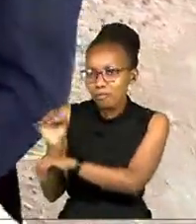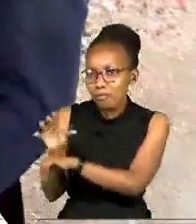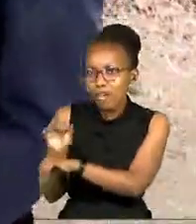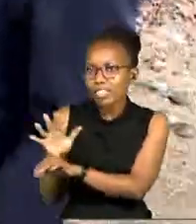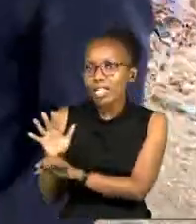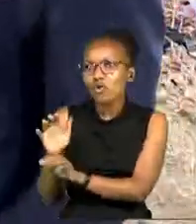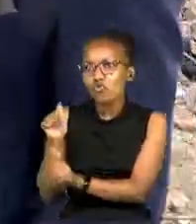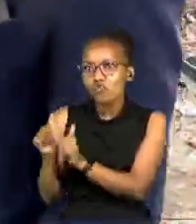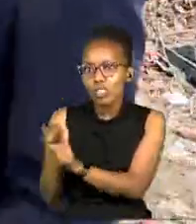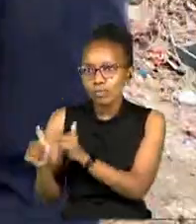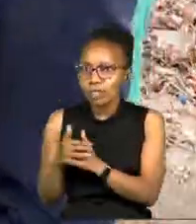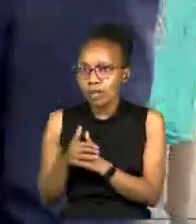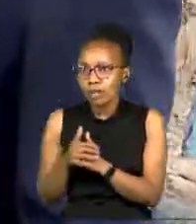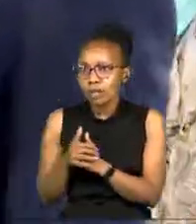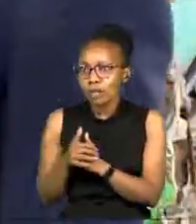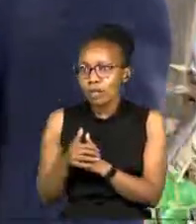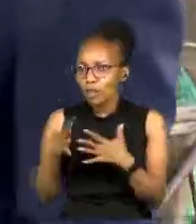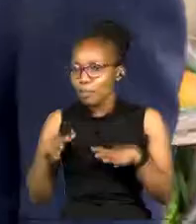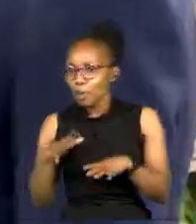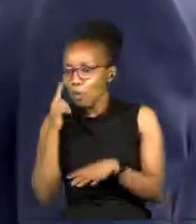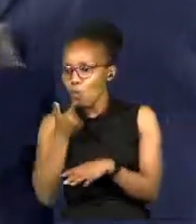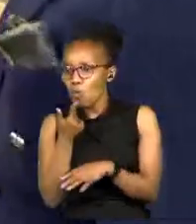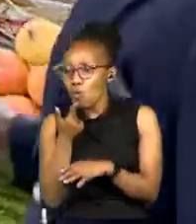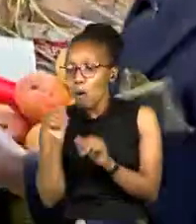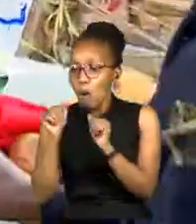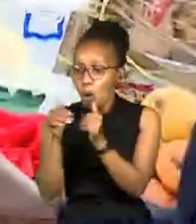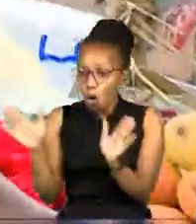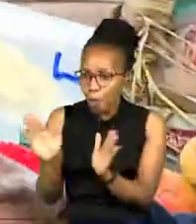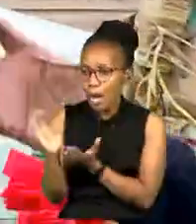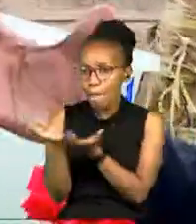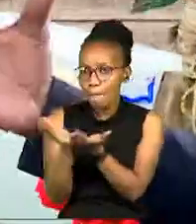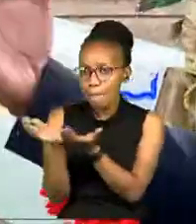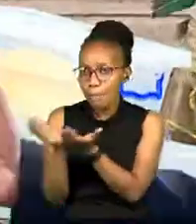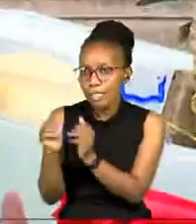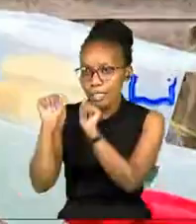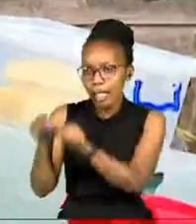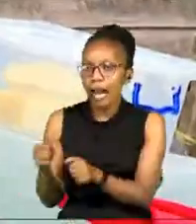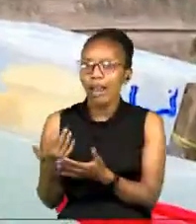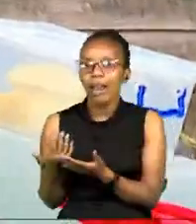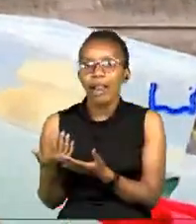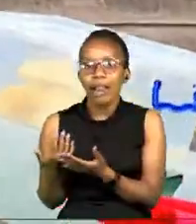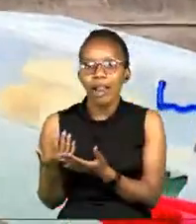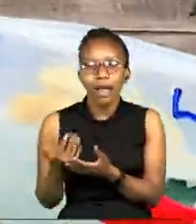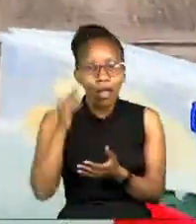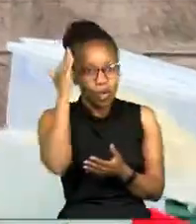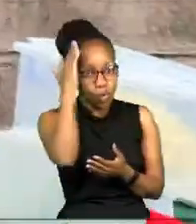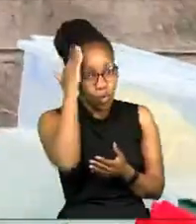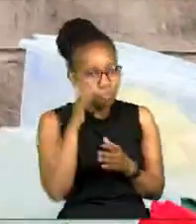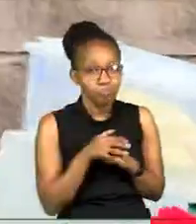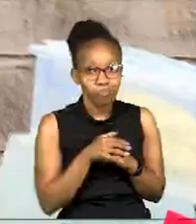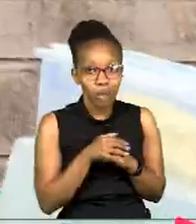ni gani kwa wale ambao wanaweza tufungue hii biashara lakini Unajua naye siku